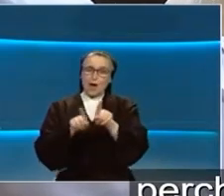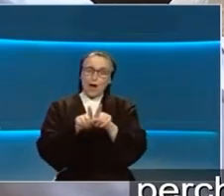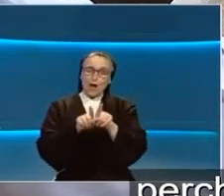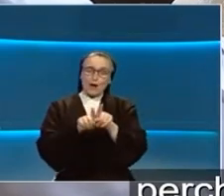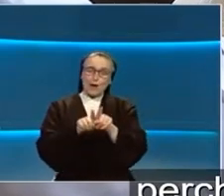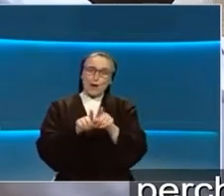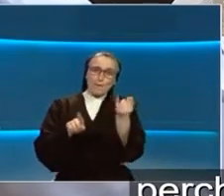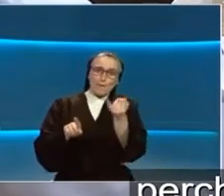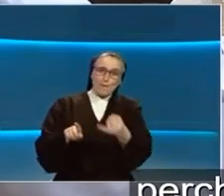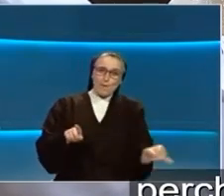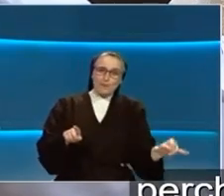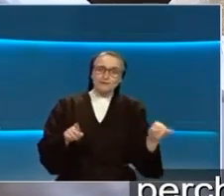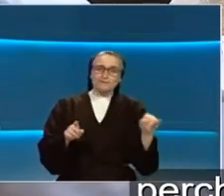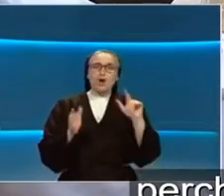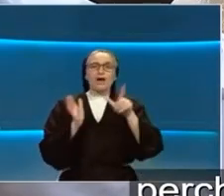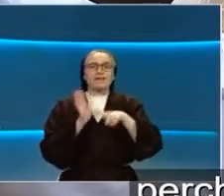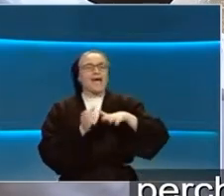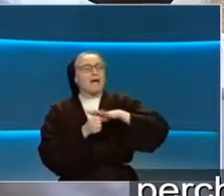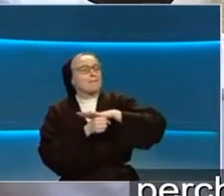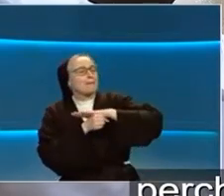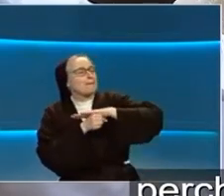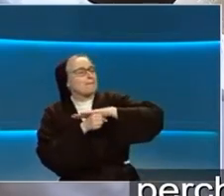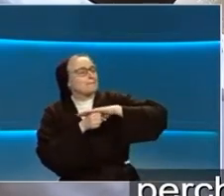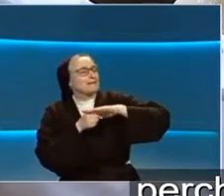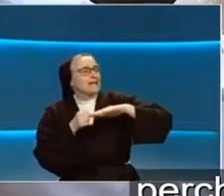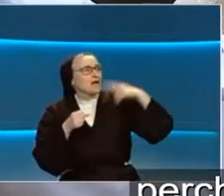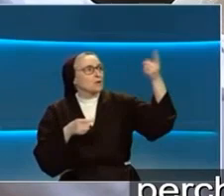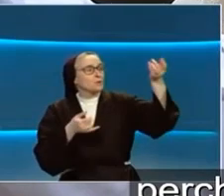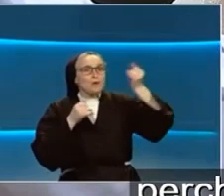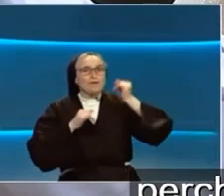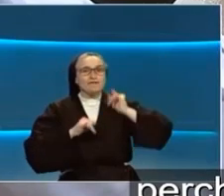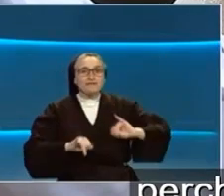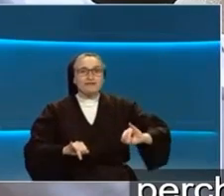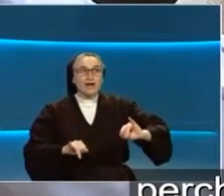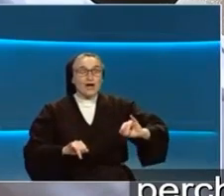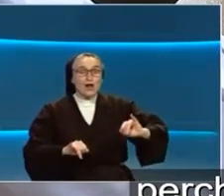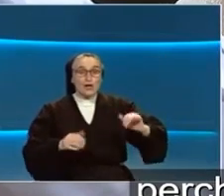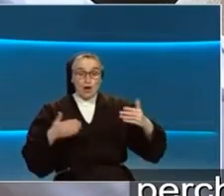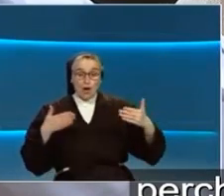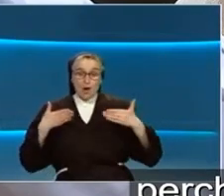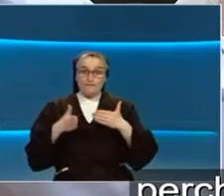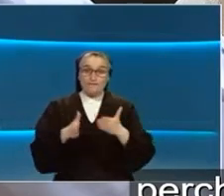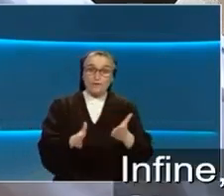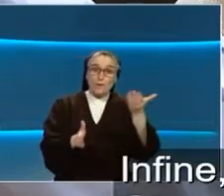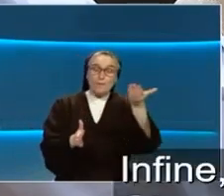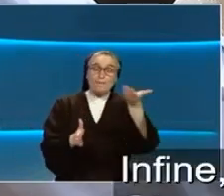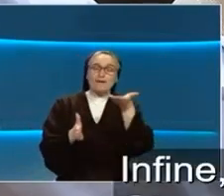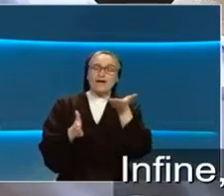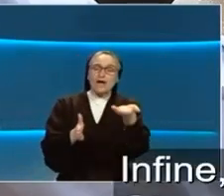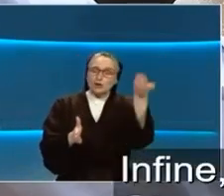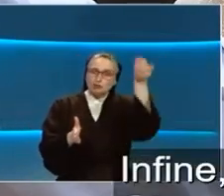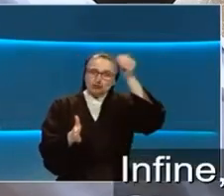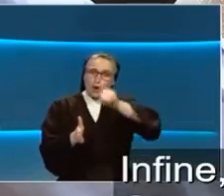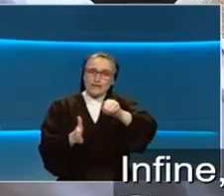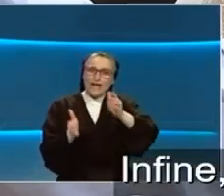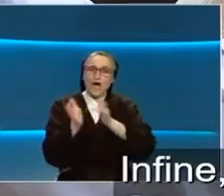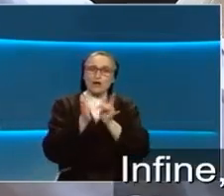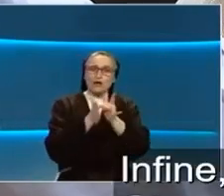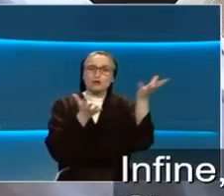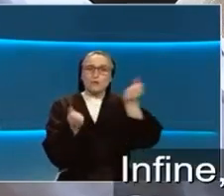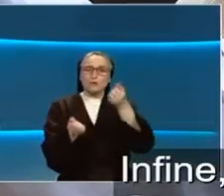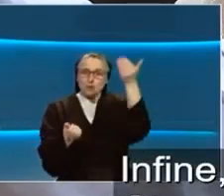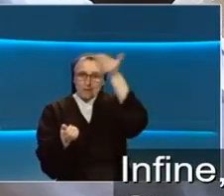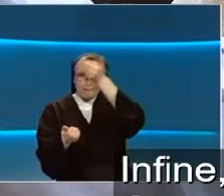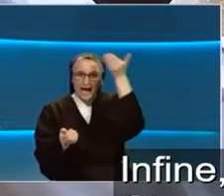Infine, nella pienezza dei tempi, il tuo figlio battezzato da Giovanni nell'acqua del Giordano